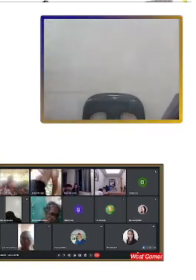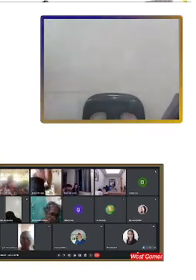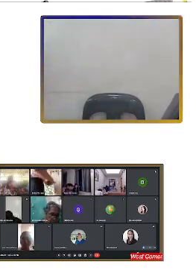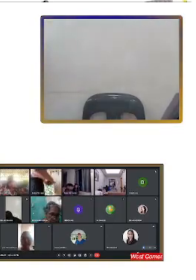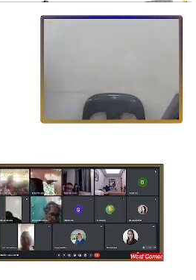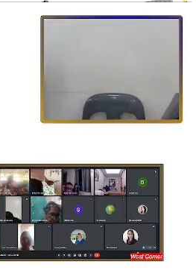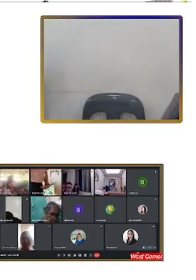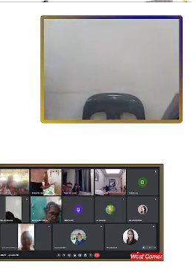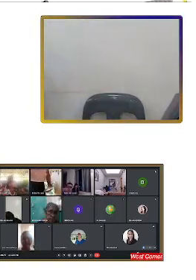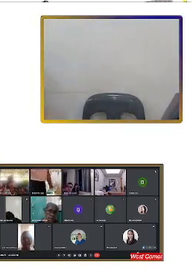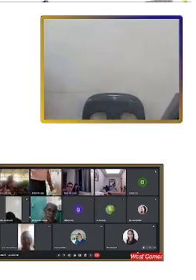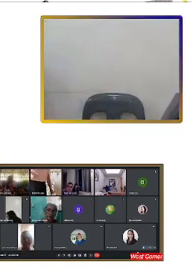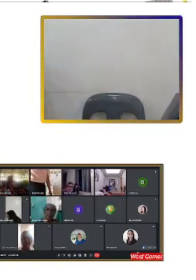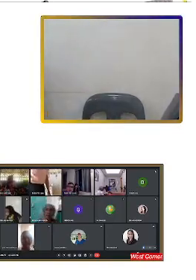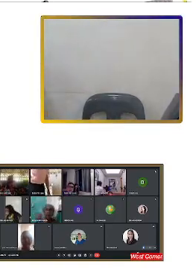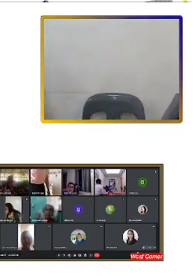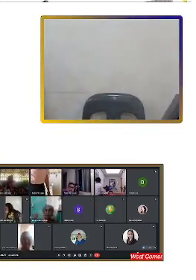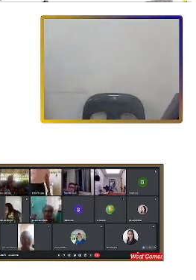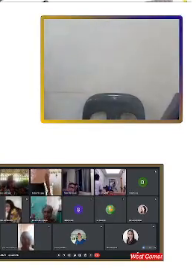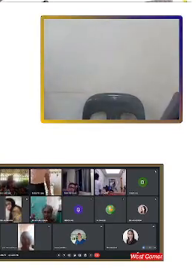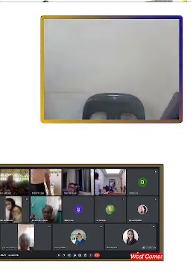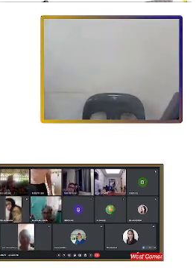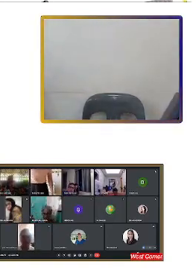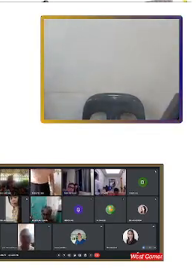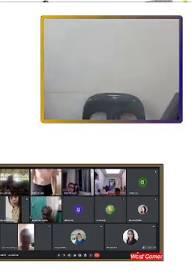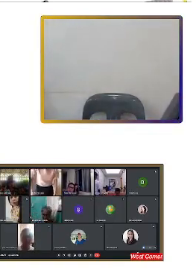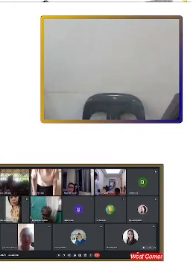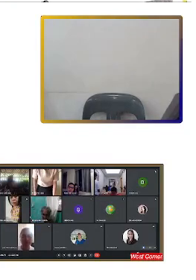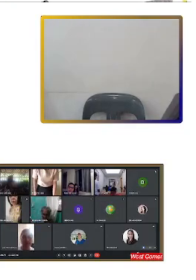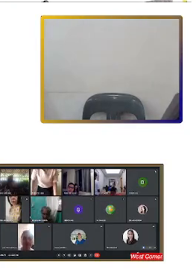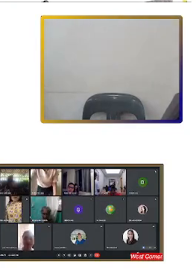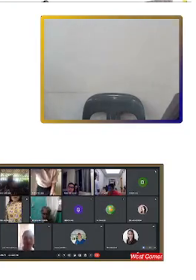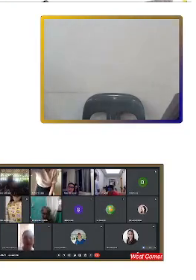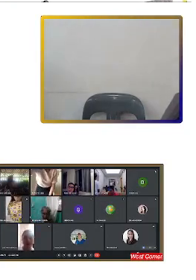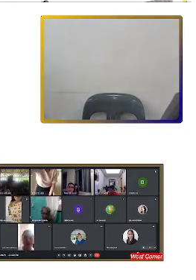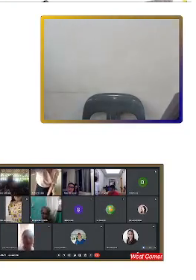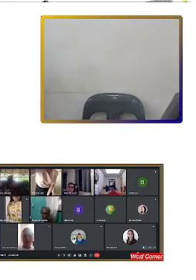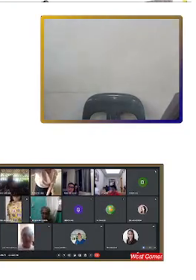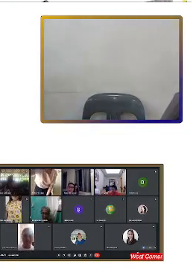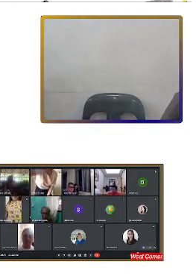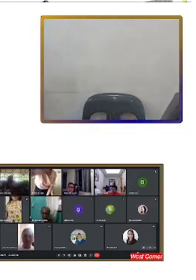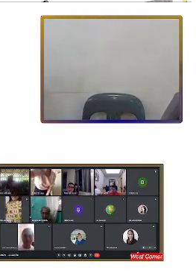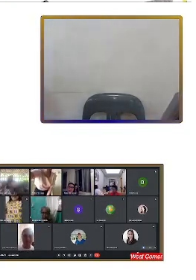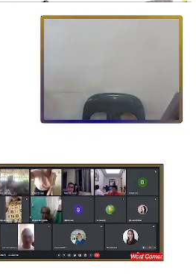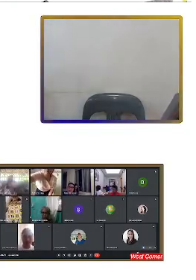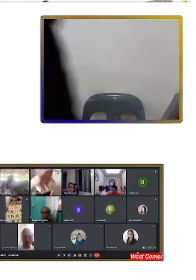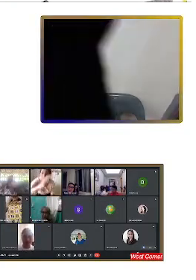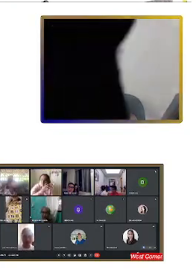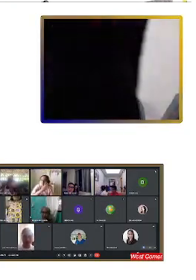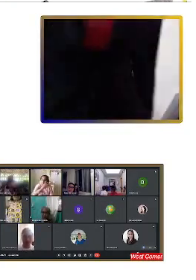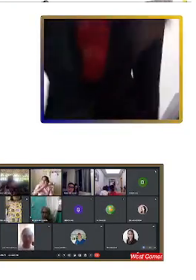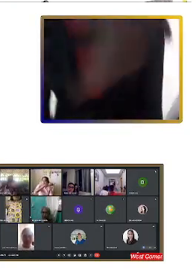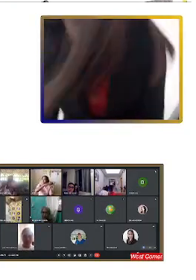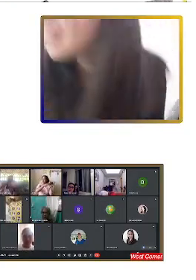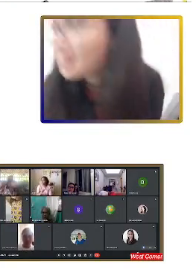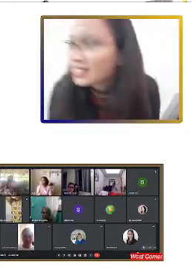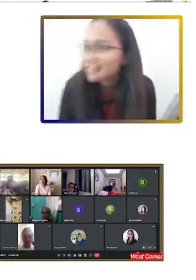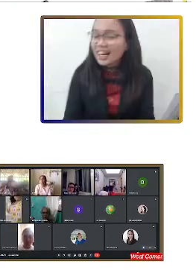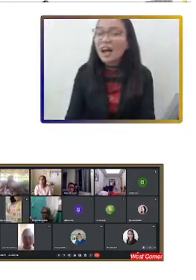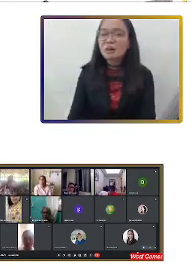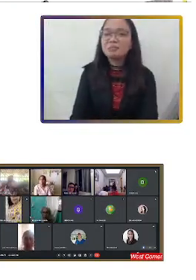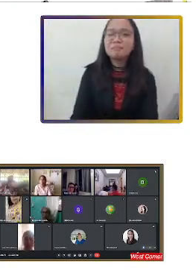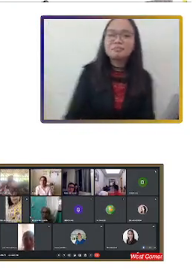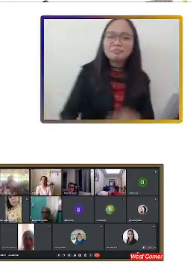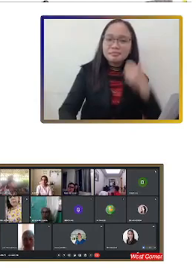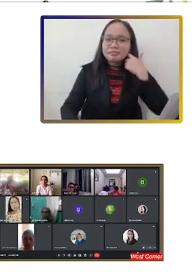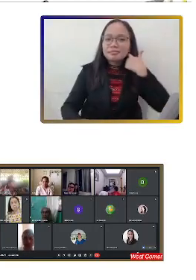Amen. Amen. Amen. All right. Did you get something? Amen. All right. Para po sa aming mga bisita, ayaw